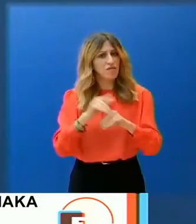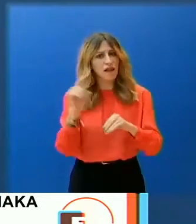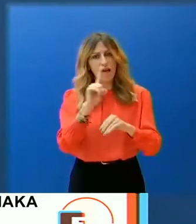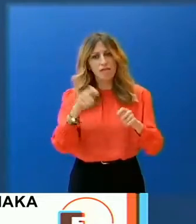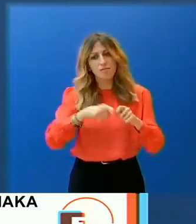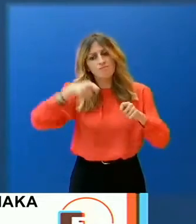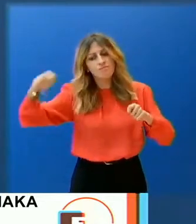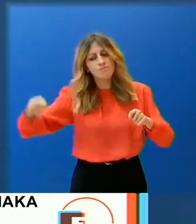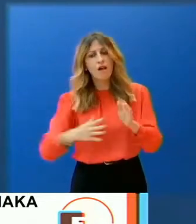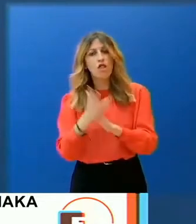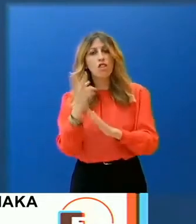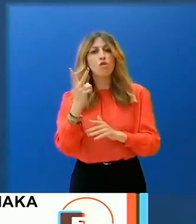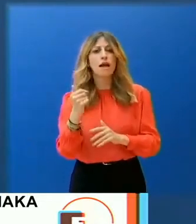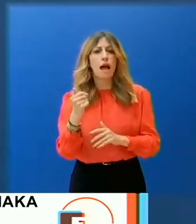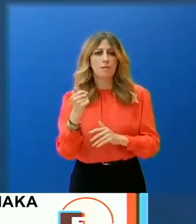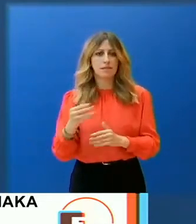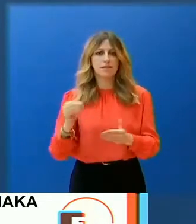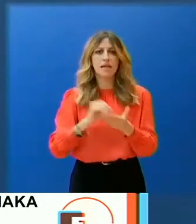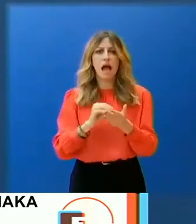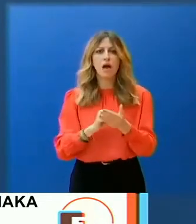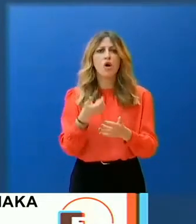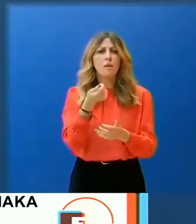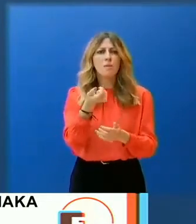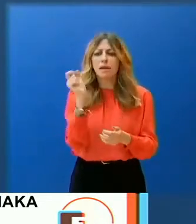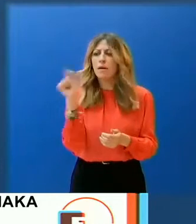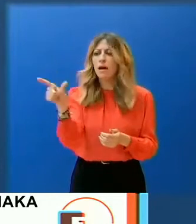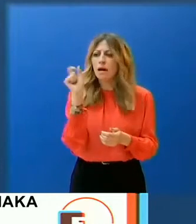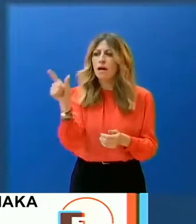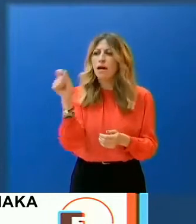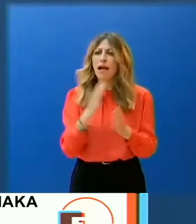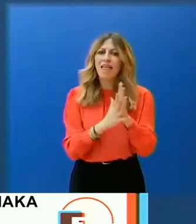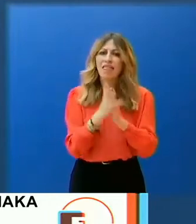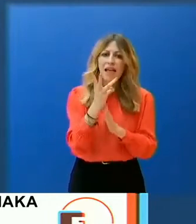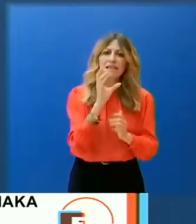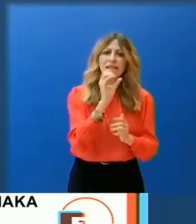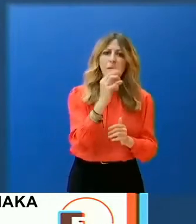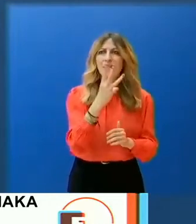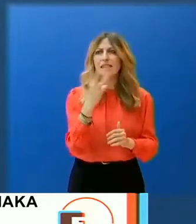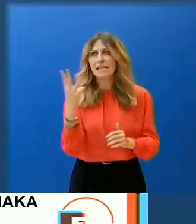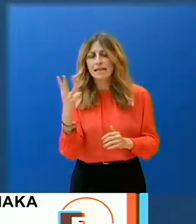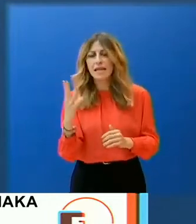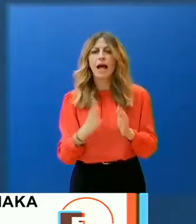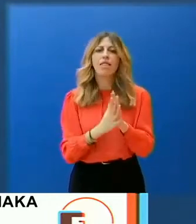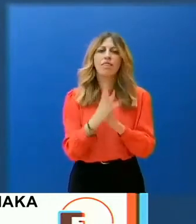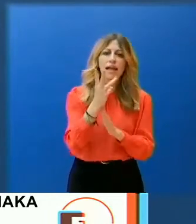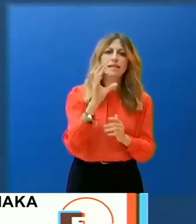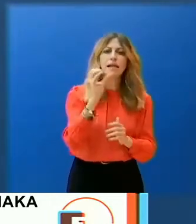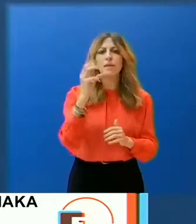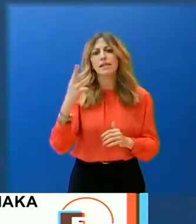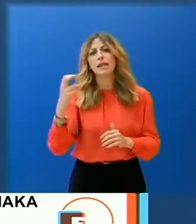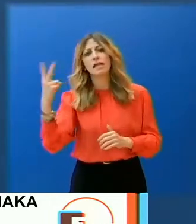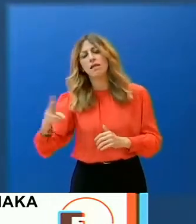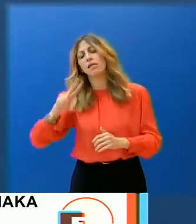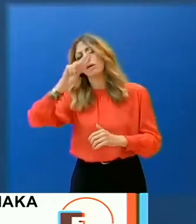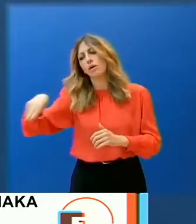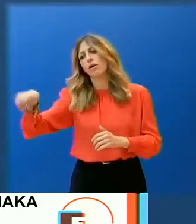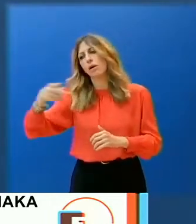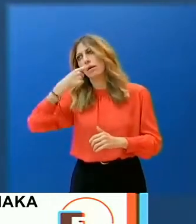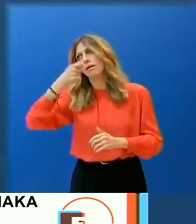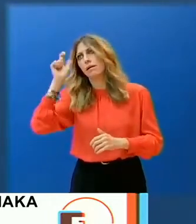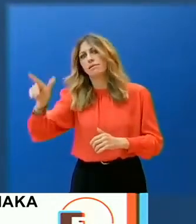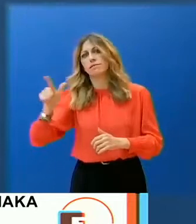στο 13.033 και στο 13.032. Επιπλέον, επιτρέπονται με